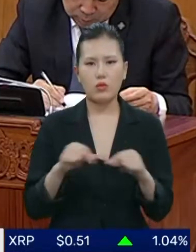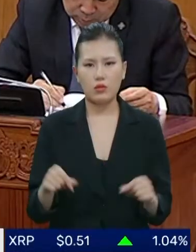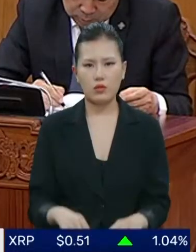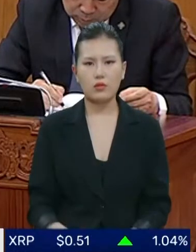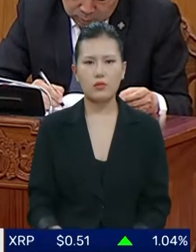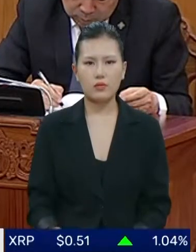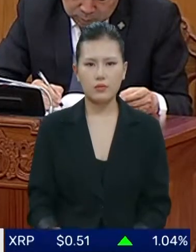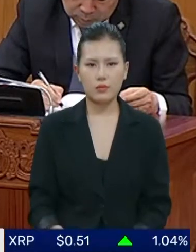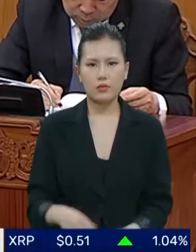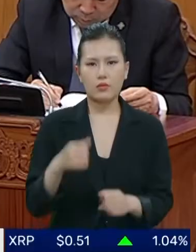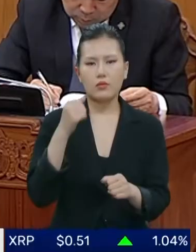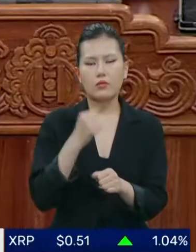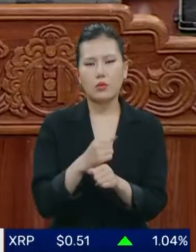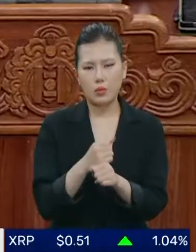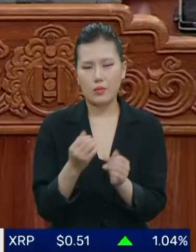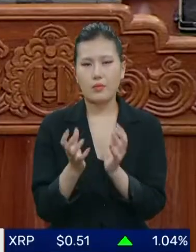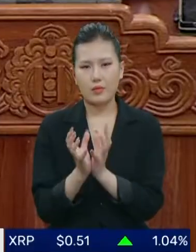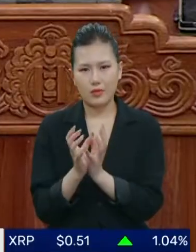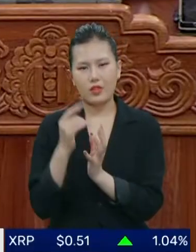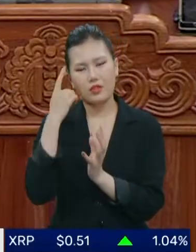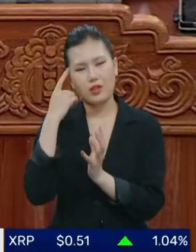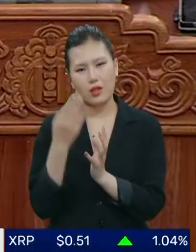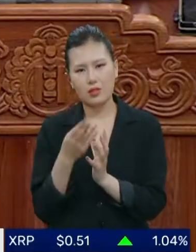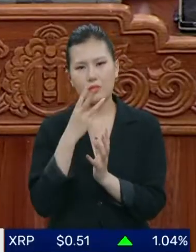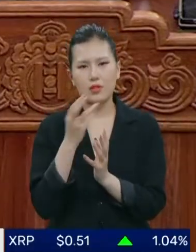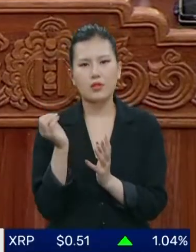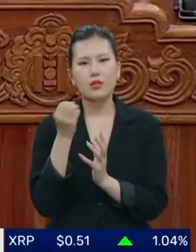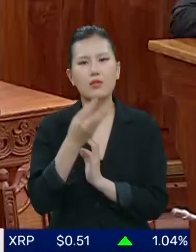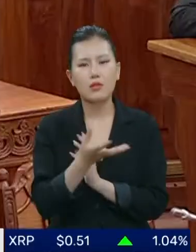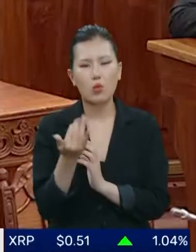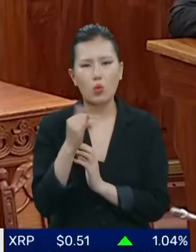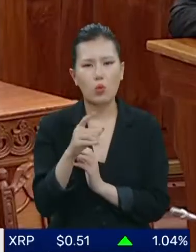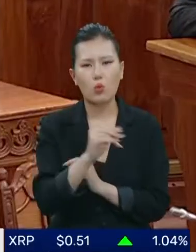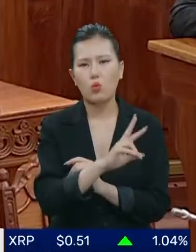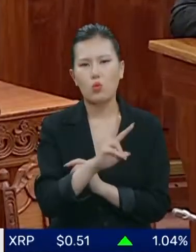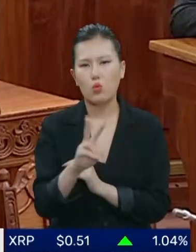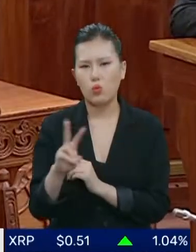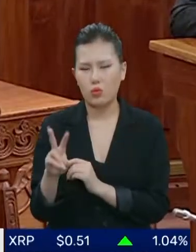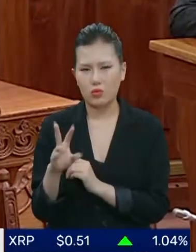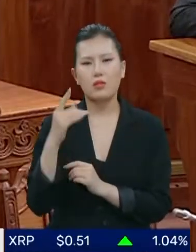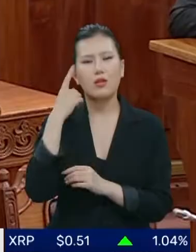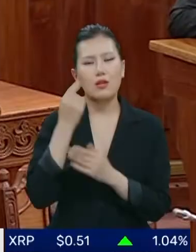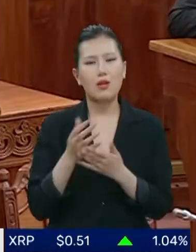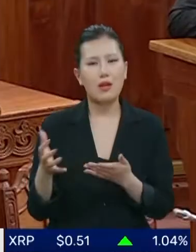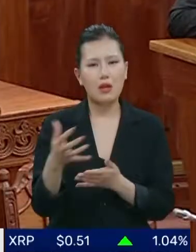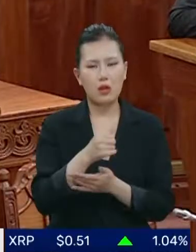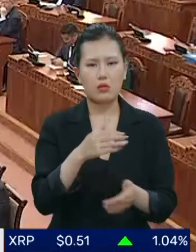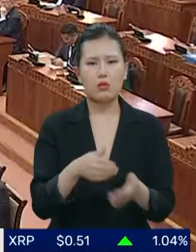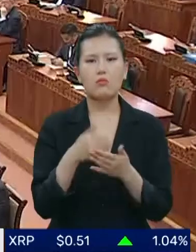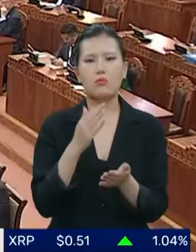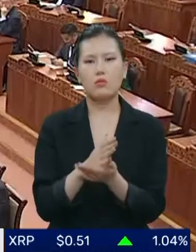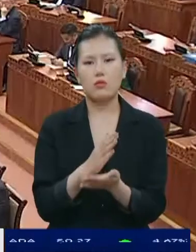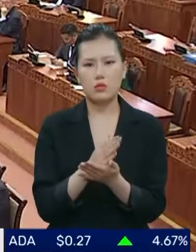Энэхүү ажлын хэсэгтний оруулсан саналыг усыг хуралд оролцсон гишүүдийн олонх эсэргүүцэж байсан ч санал хураах явцад дэмжигдлээ. Ингээд хуулийн төслийг